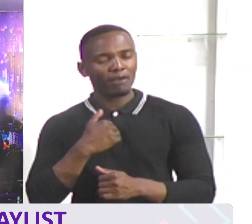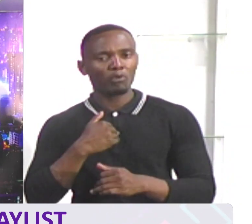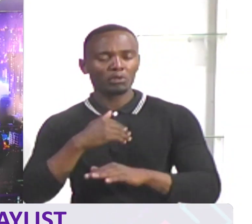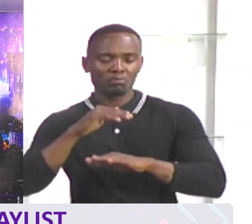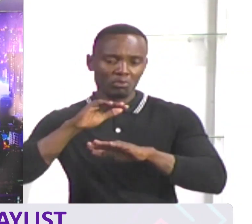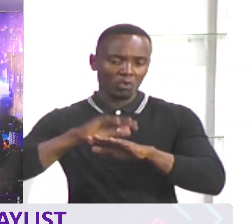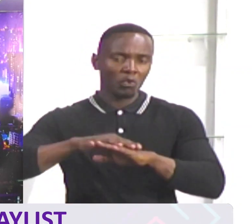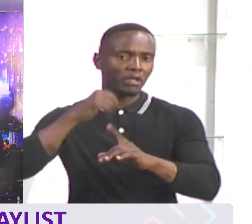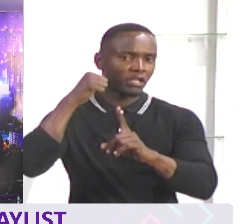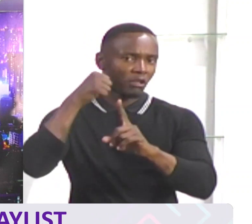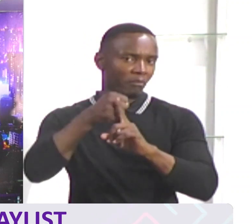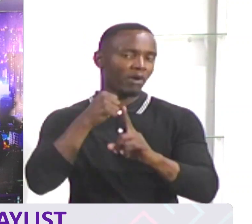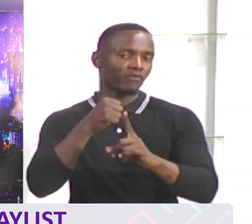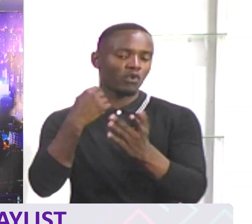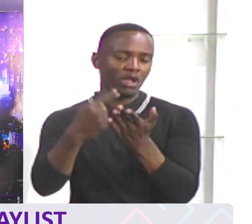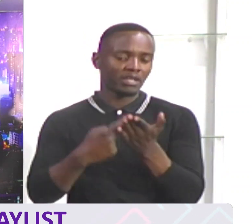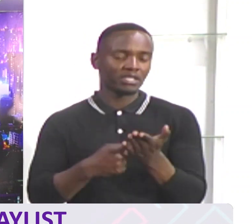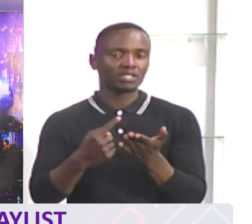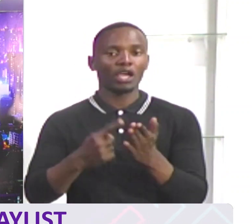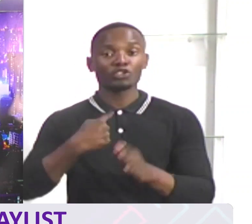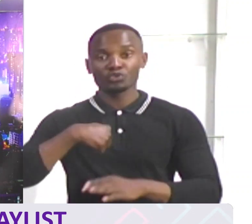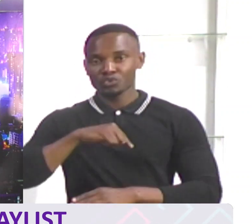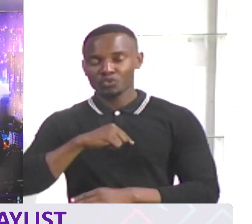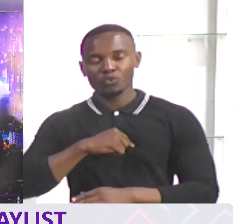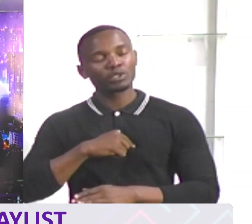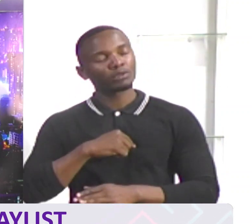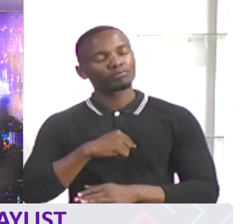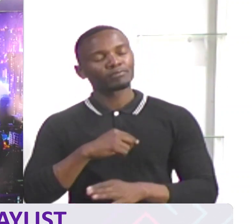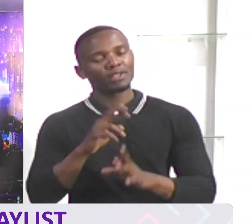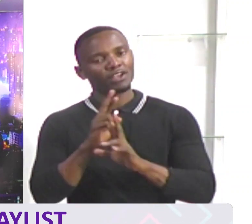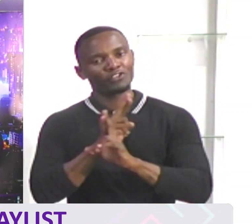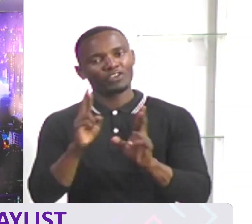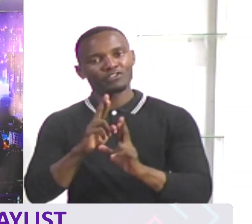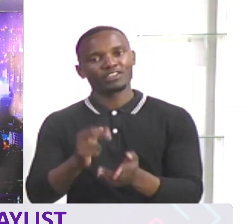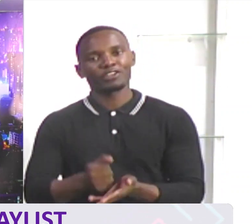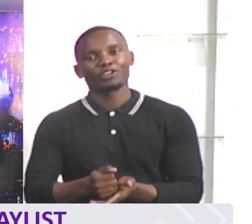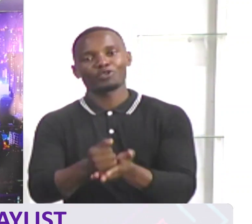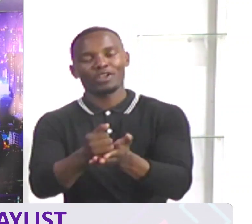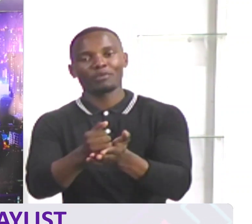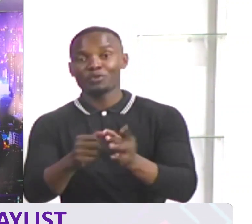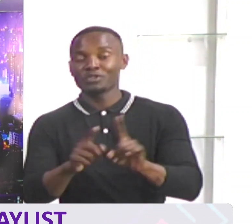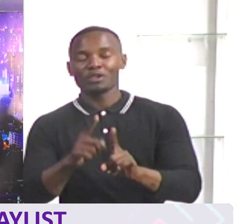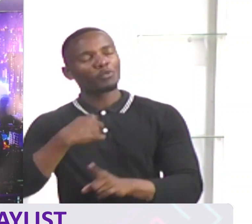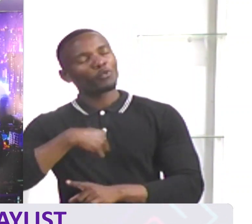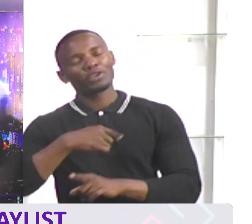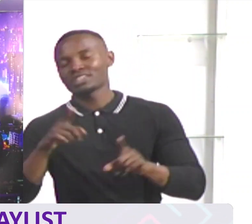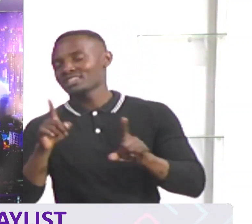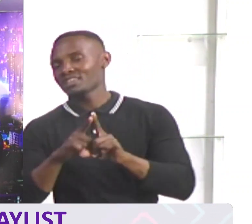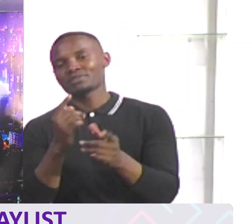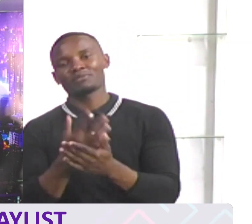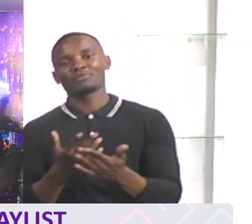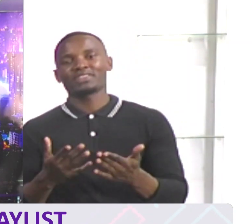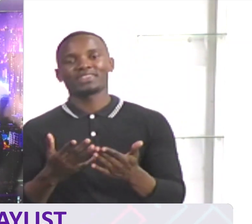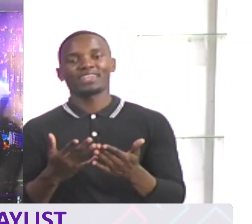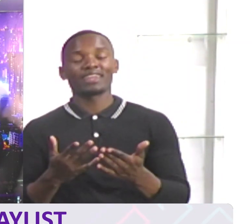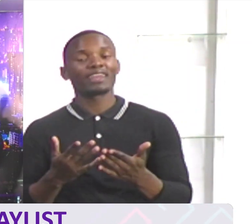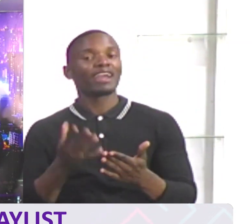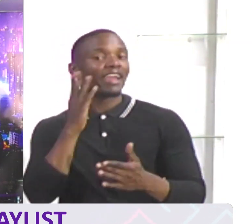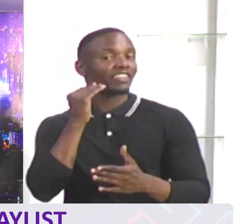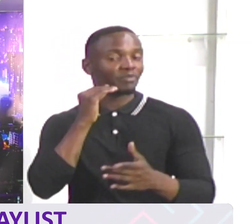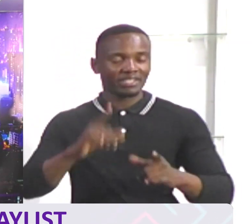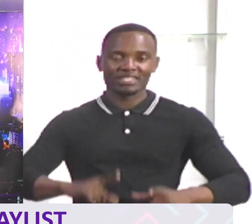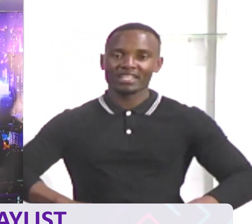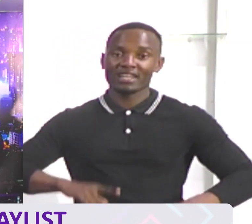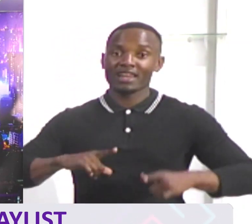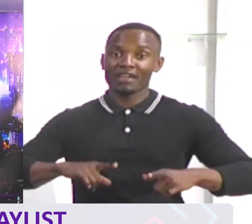to the youth pale nje, sisi tumwago. We are in the same cocoon. You're navigating this thing called life. No matter leo tunakuza ni aje